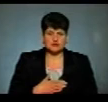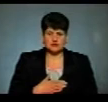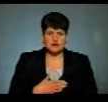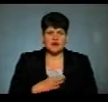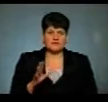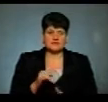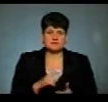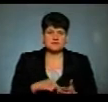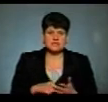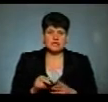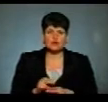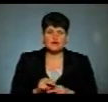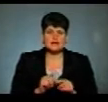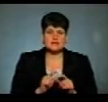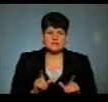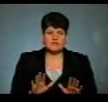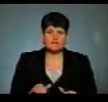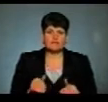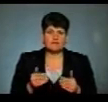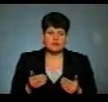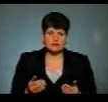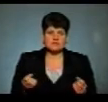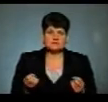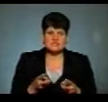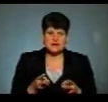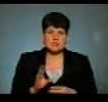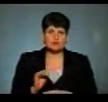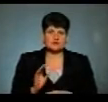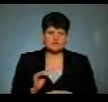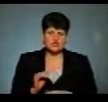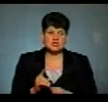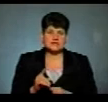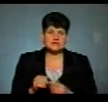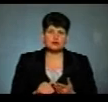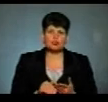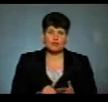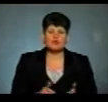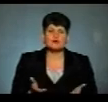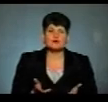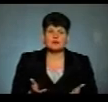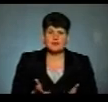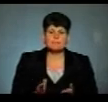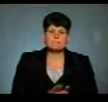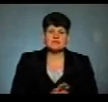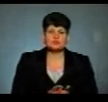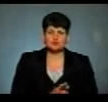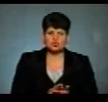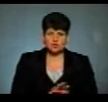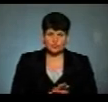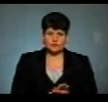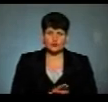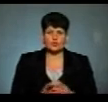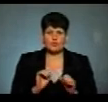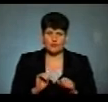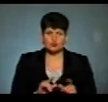міських лікувальних закладів видано спеціальні посвідчення, за допомогою яких вони безкоштовно